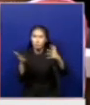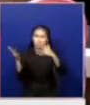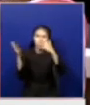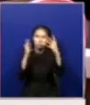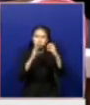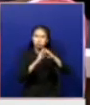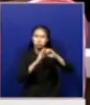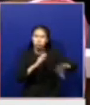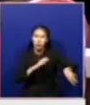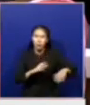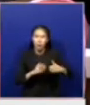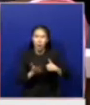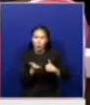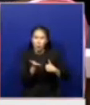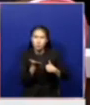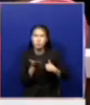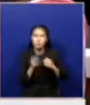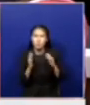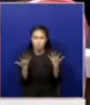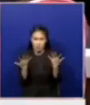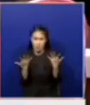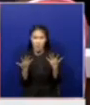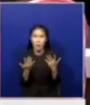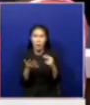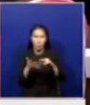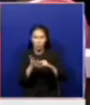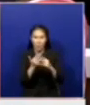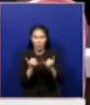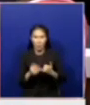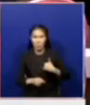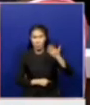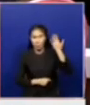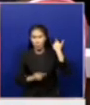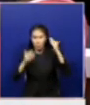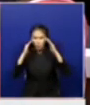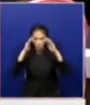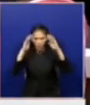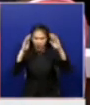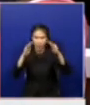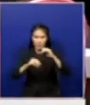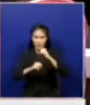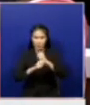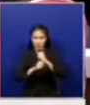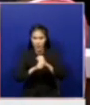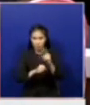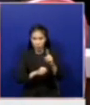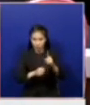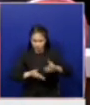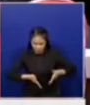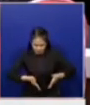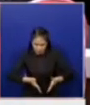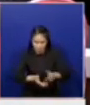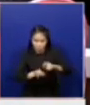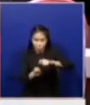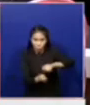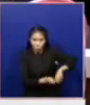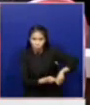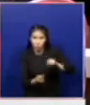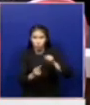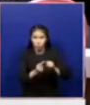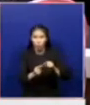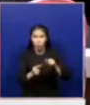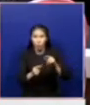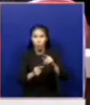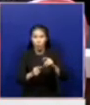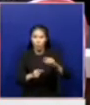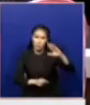ราผมมีประสบการณ์ด้วยตนเองในการตรวจสอบโครงการขุดลอกคูคลองขององค์การสงเคราะห์ทหาร